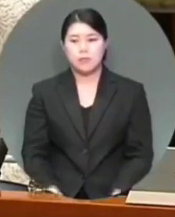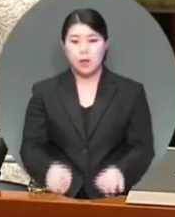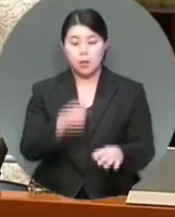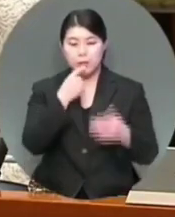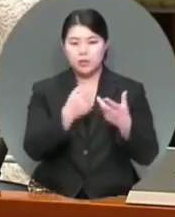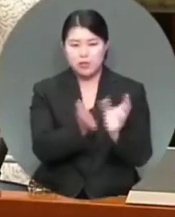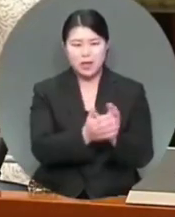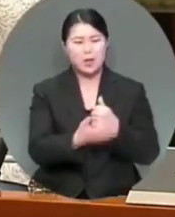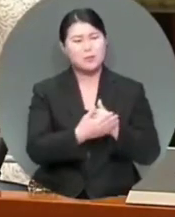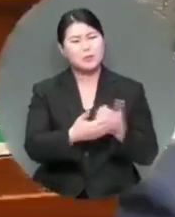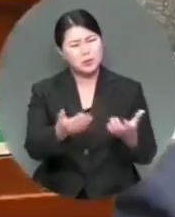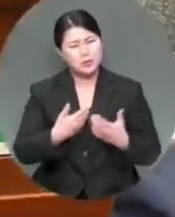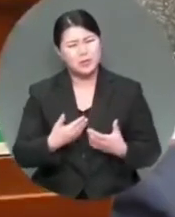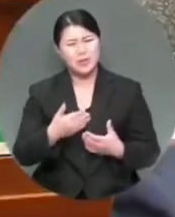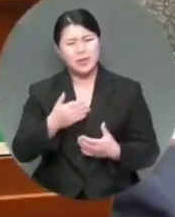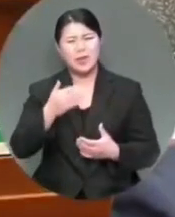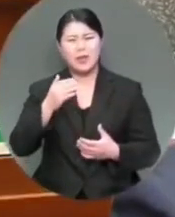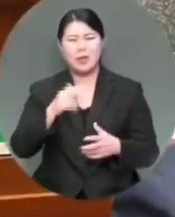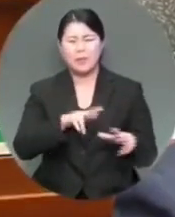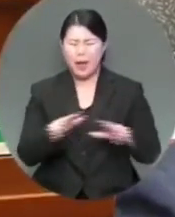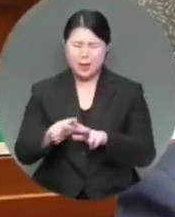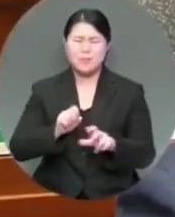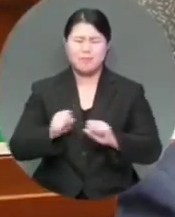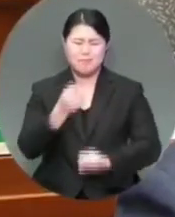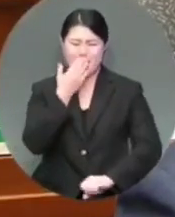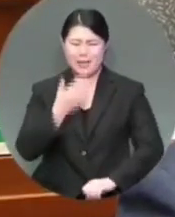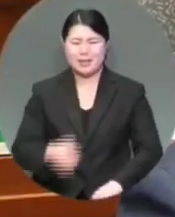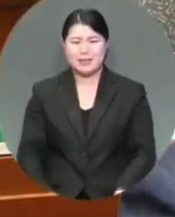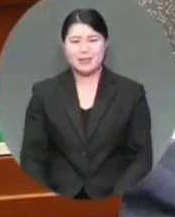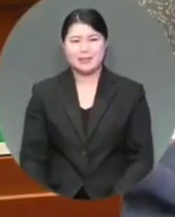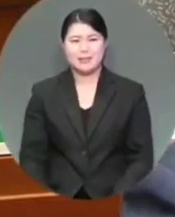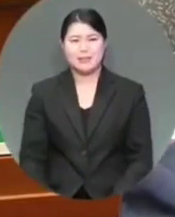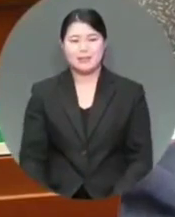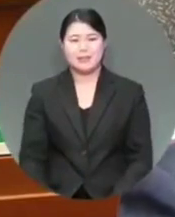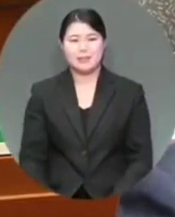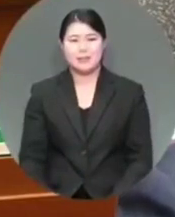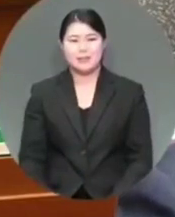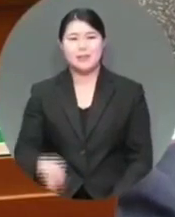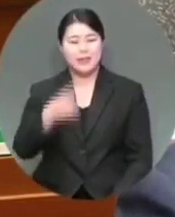민주당만 협조해 주시면 바로 시행 가능합니다.